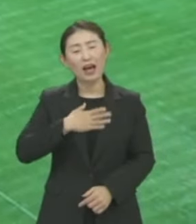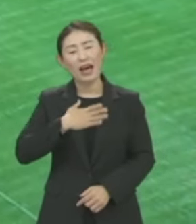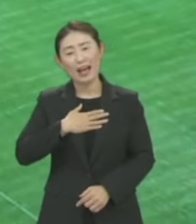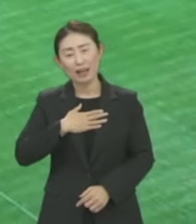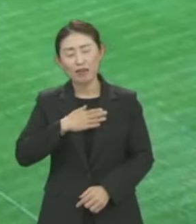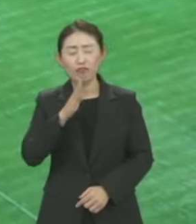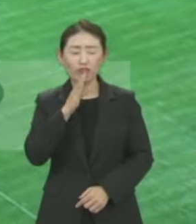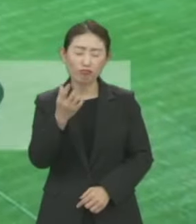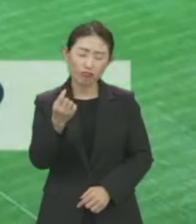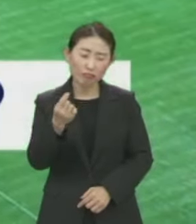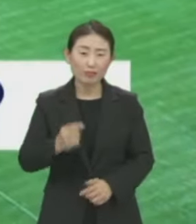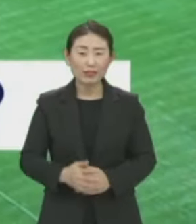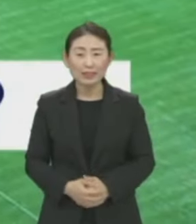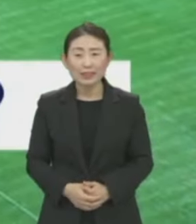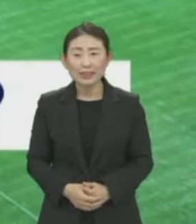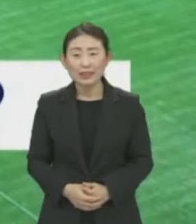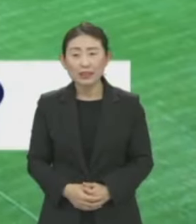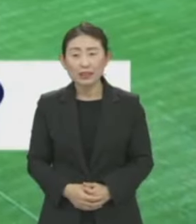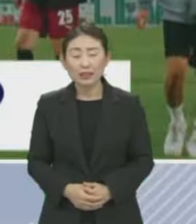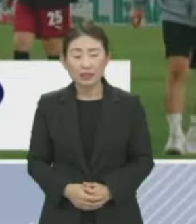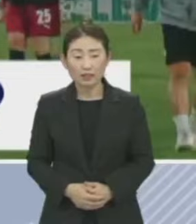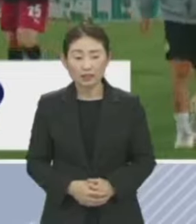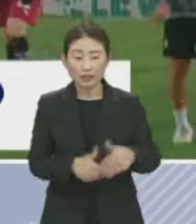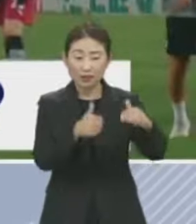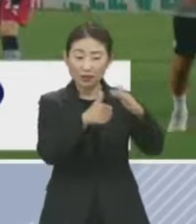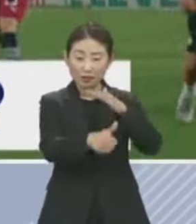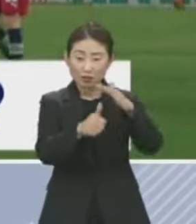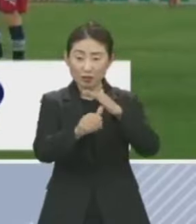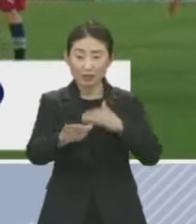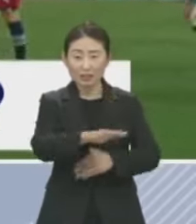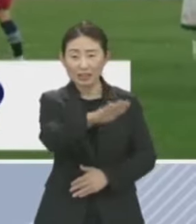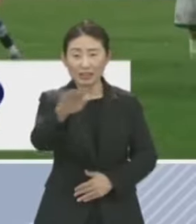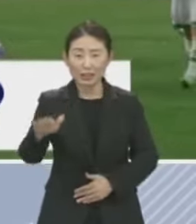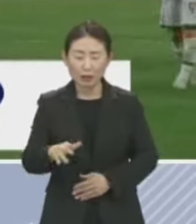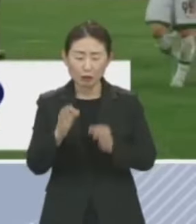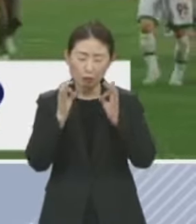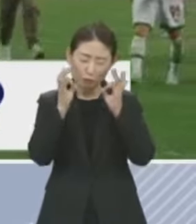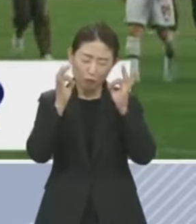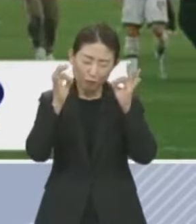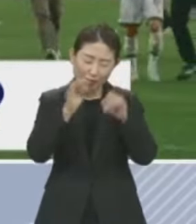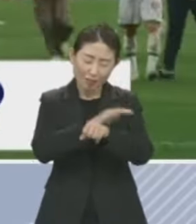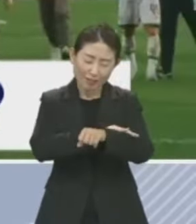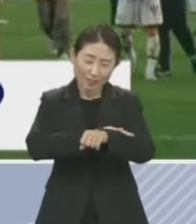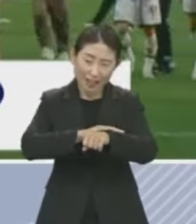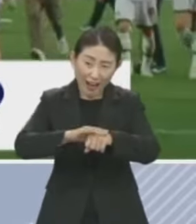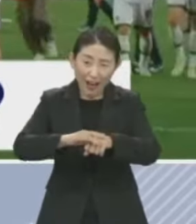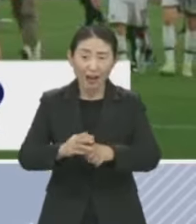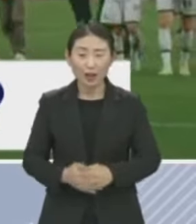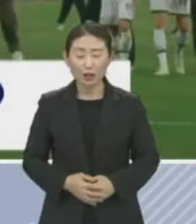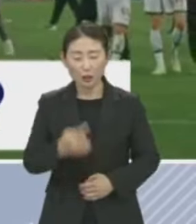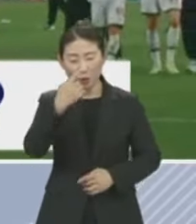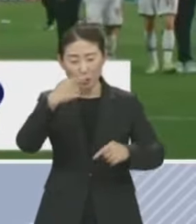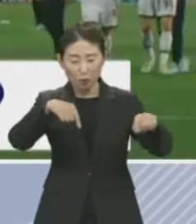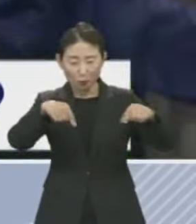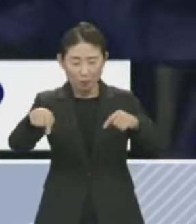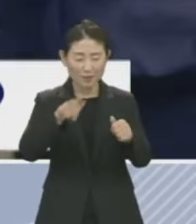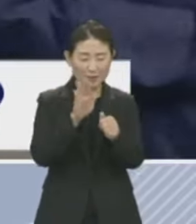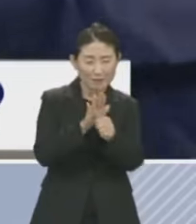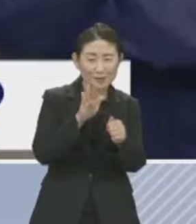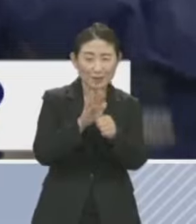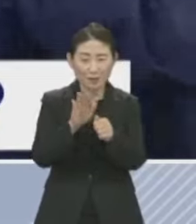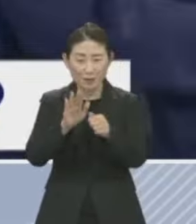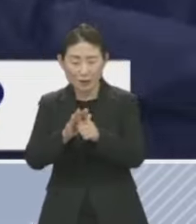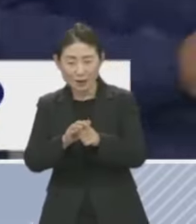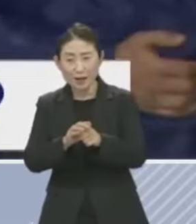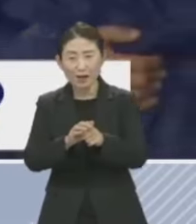힘들었던 시즌 같고 그렇지만 우리 선수들 최선을 다해주고 또 지원 코칭이 위치가